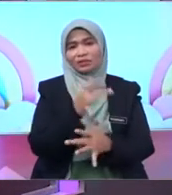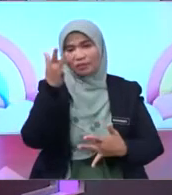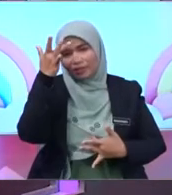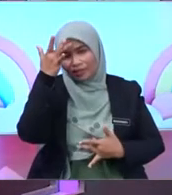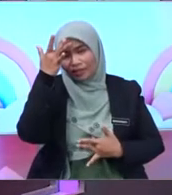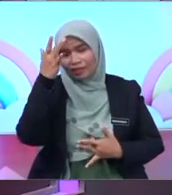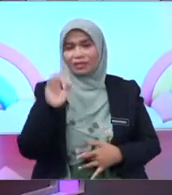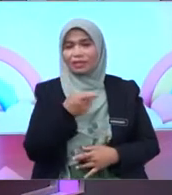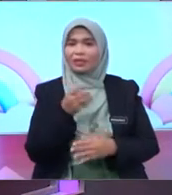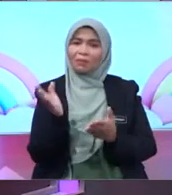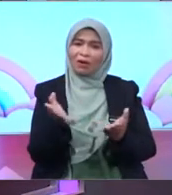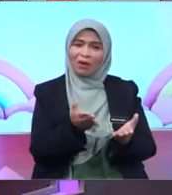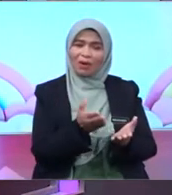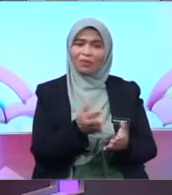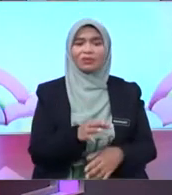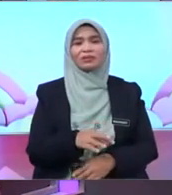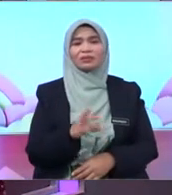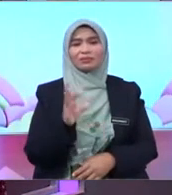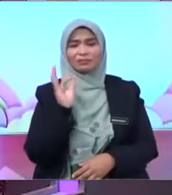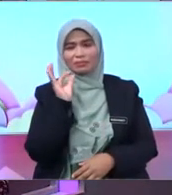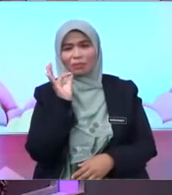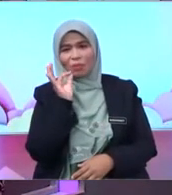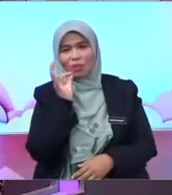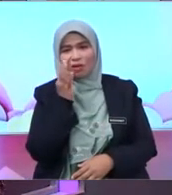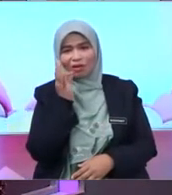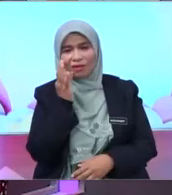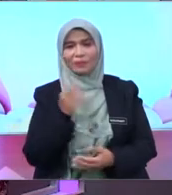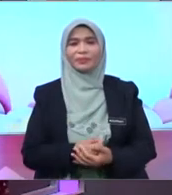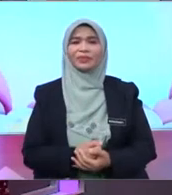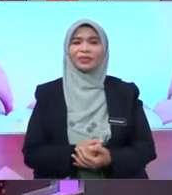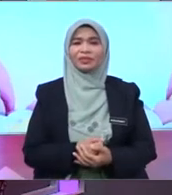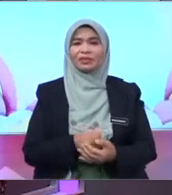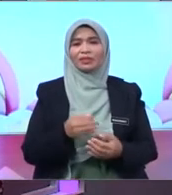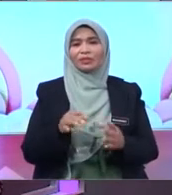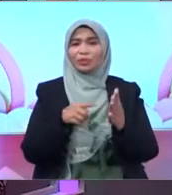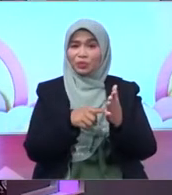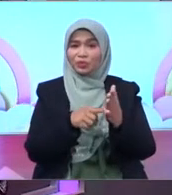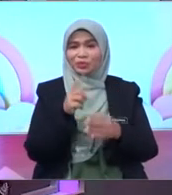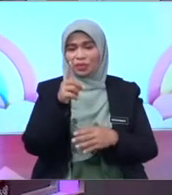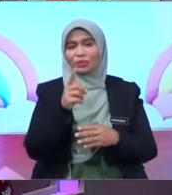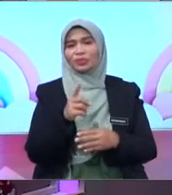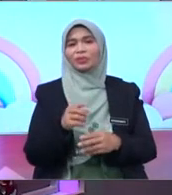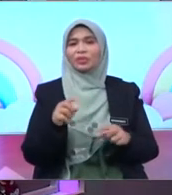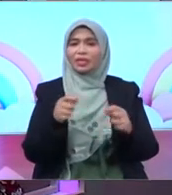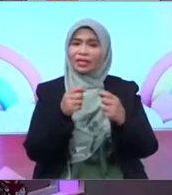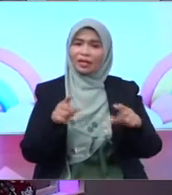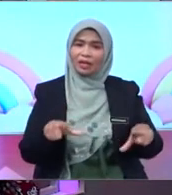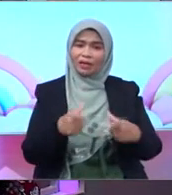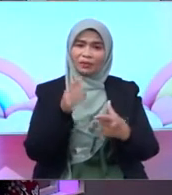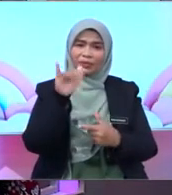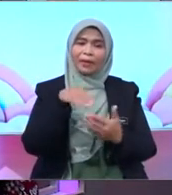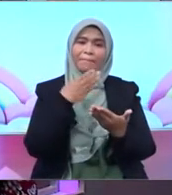kita buah tangan Nah kita ziarah diraih atau menunjukkan satu tingkah laku yang baik sangat Na dan